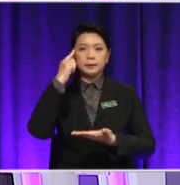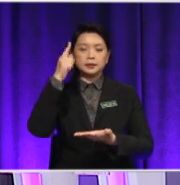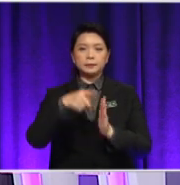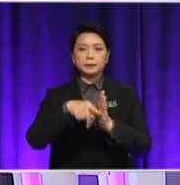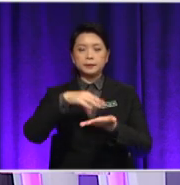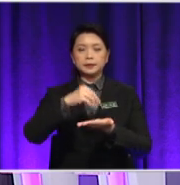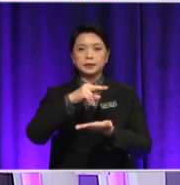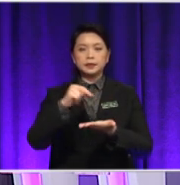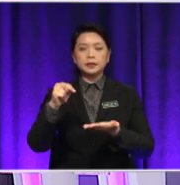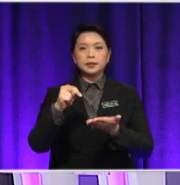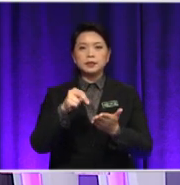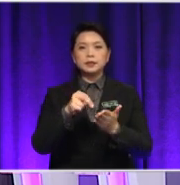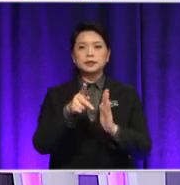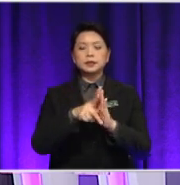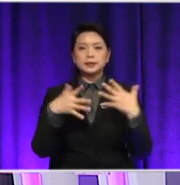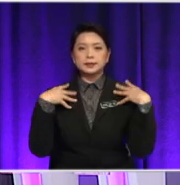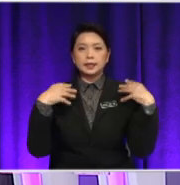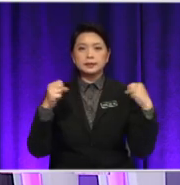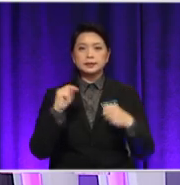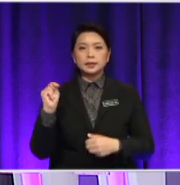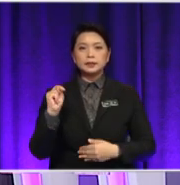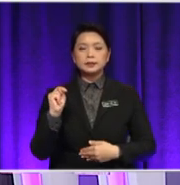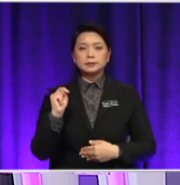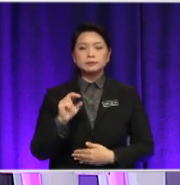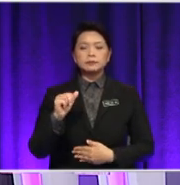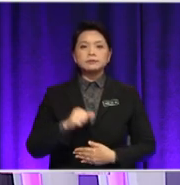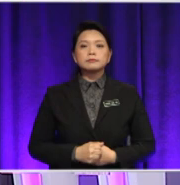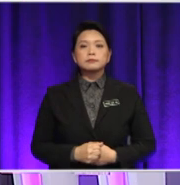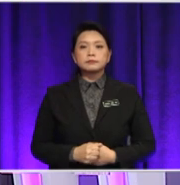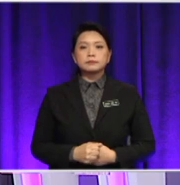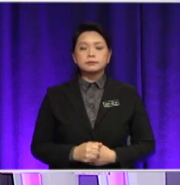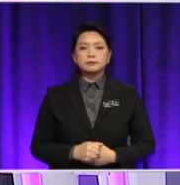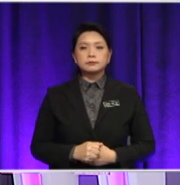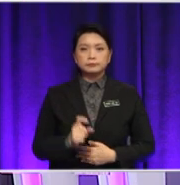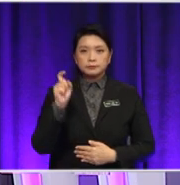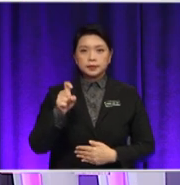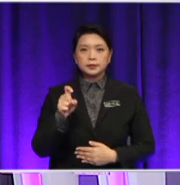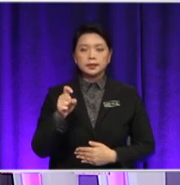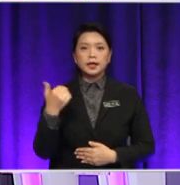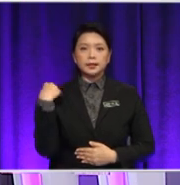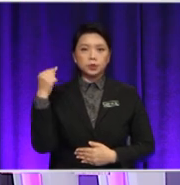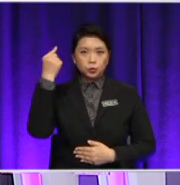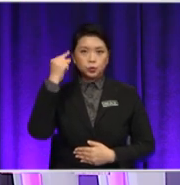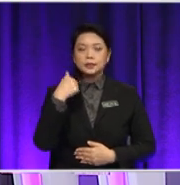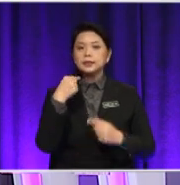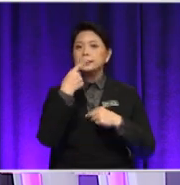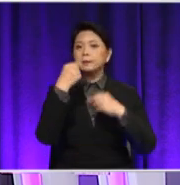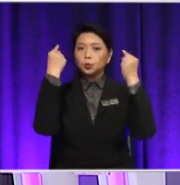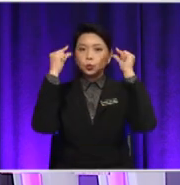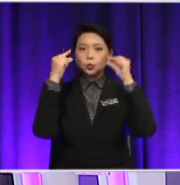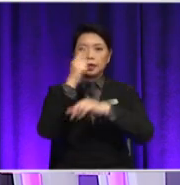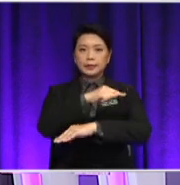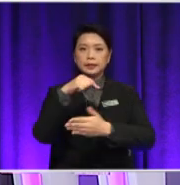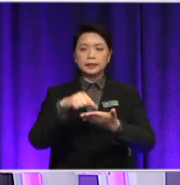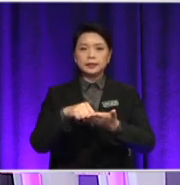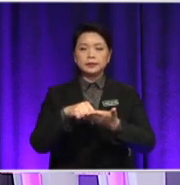pendidikan kesihatan. Dan saya pasti, murid-murid semua dah tahu dah guru yang akan mengajar kita kali ini. Siapakah mereka? Inilah